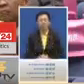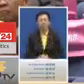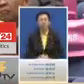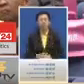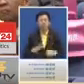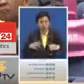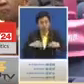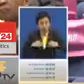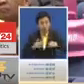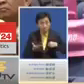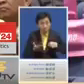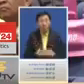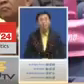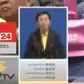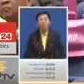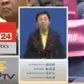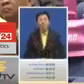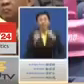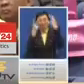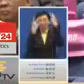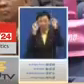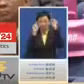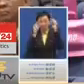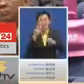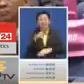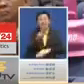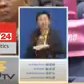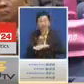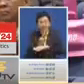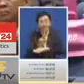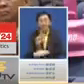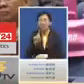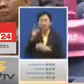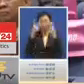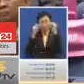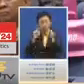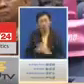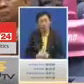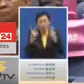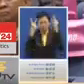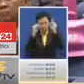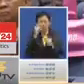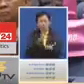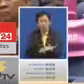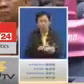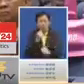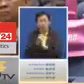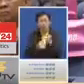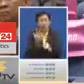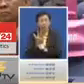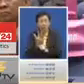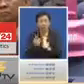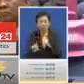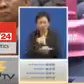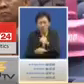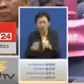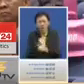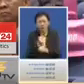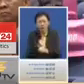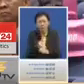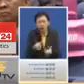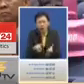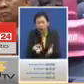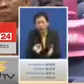รับไหมท่านนายกท่านประธานครับถามท่านนายกท่านเป็นนายกมา5ปีชาวนาไม่ได้ทำนาปรังมา5ปีเ